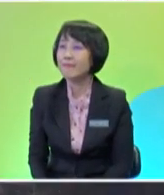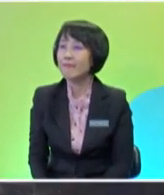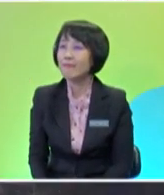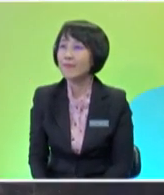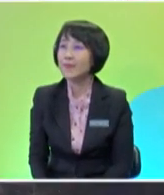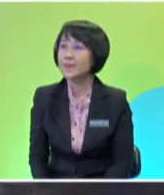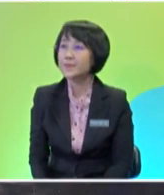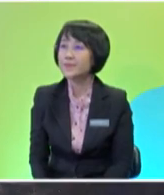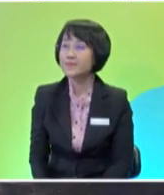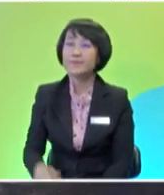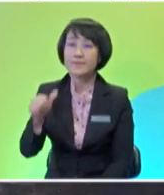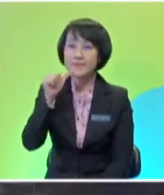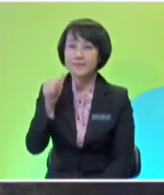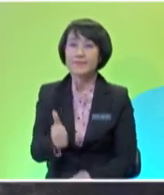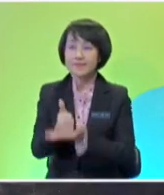dance